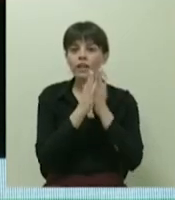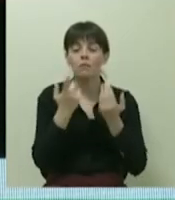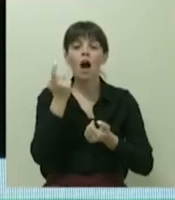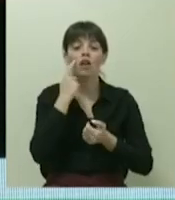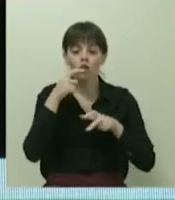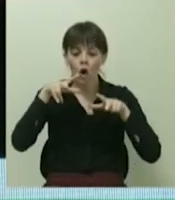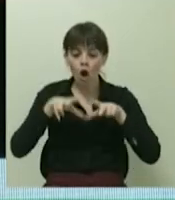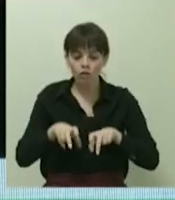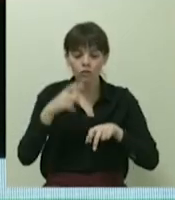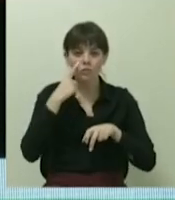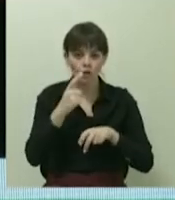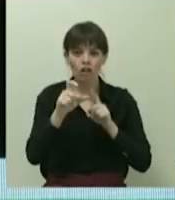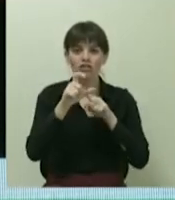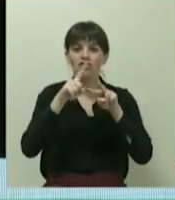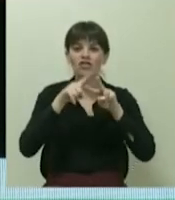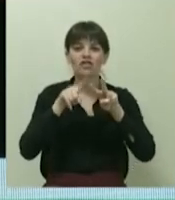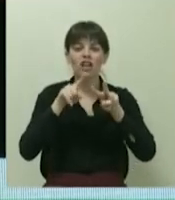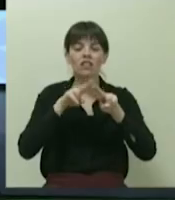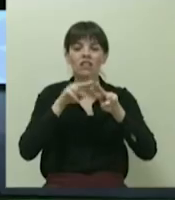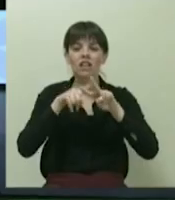Atatürk oturup Çankaya Köşkü'nde yazıyor.